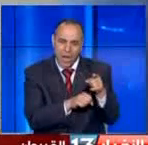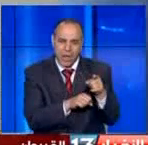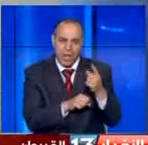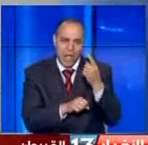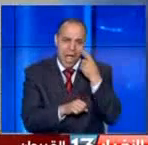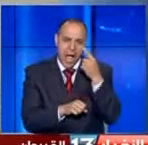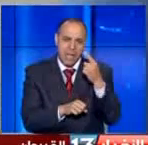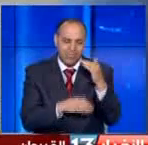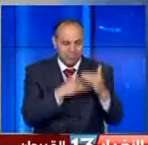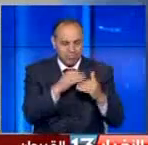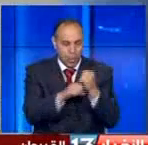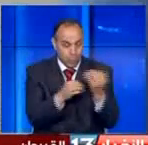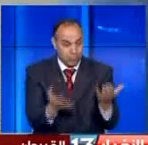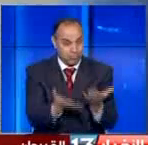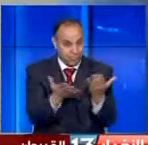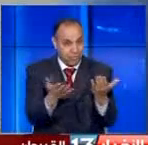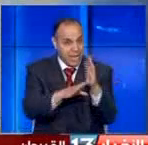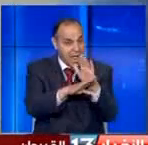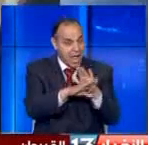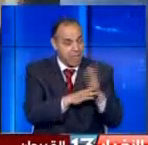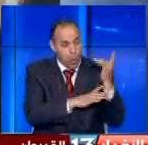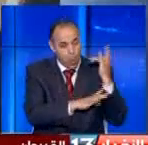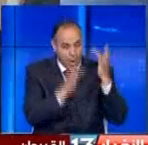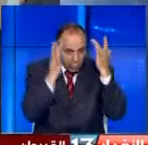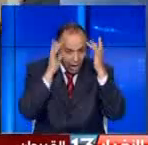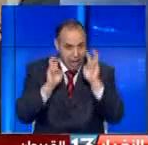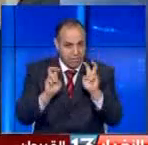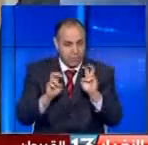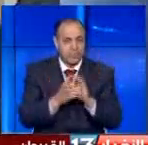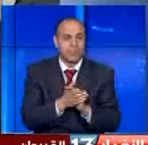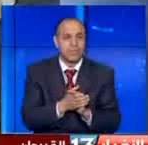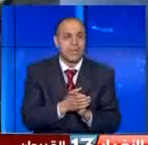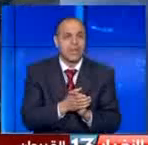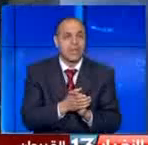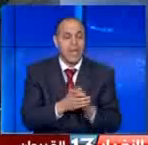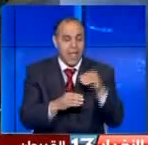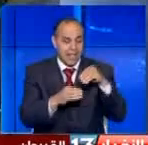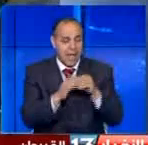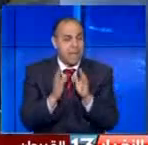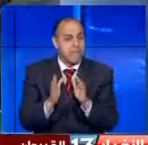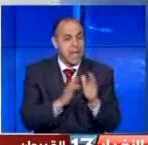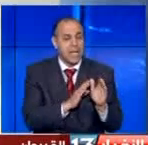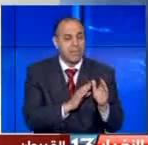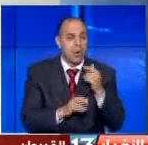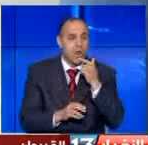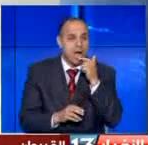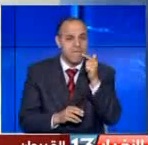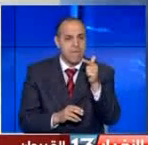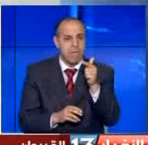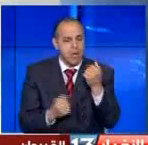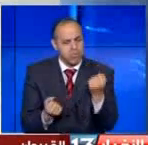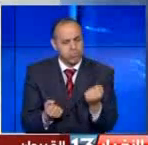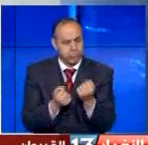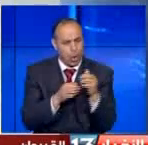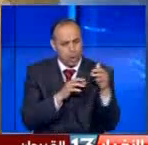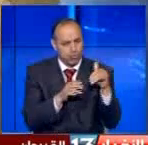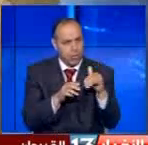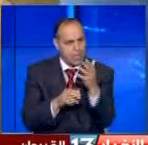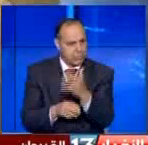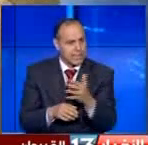باش نطوروا بلادنا يلزمنا نحافظوا على تراثها. وفي داخل المكاتب العمومية هناك حركية